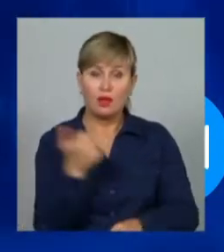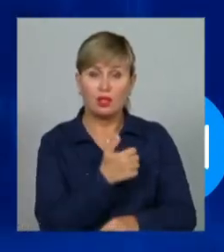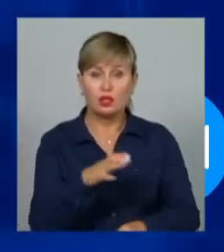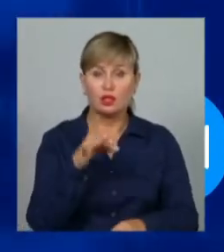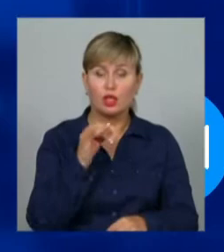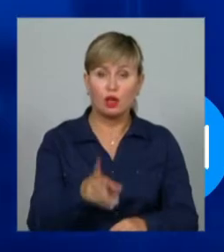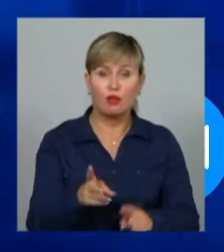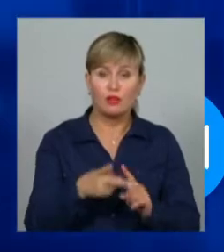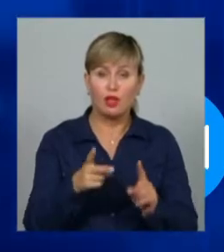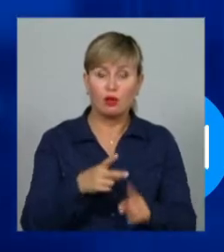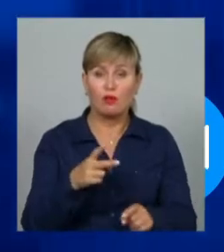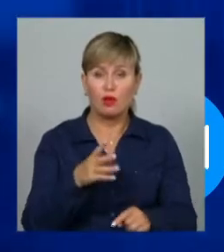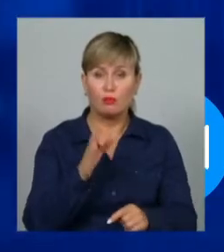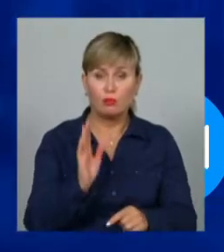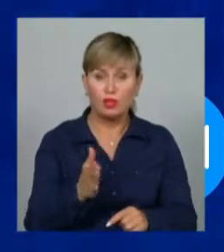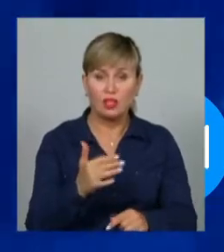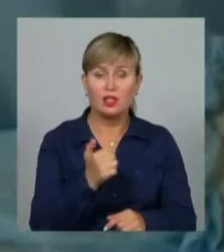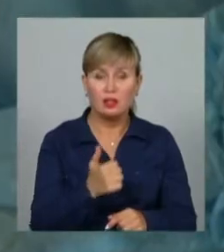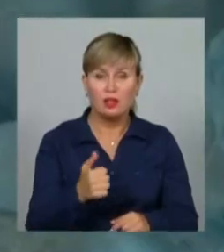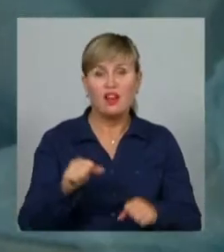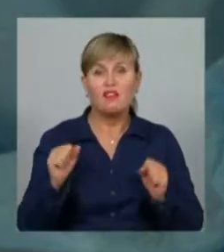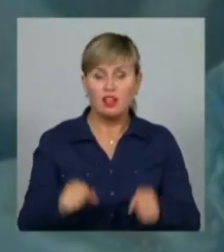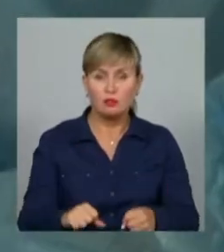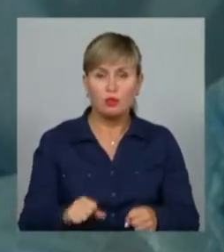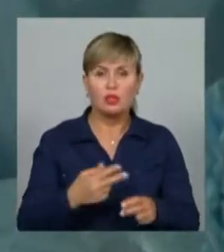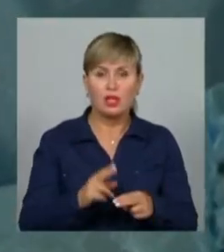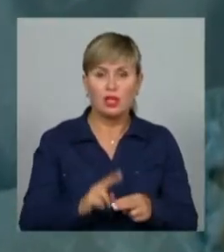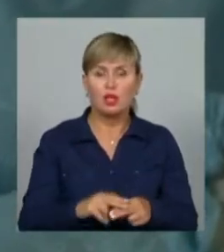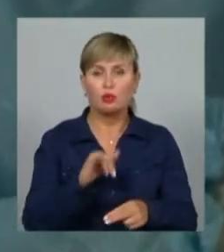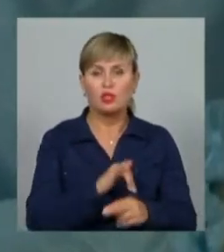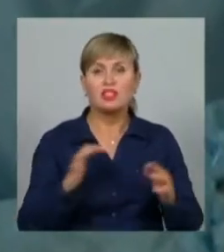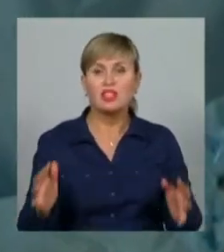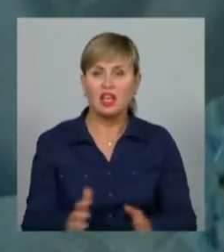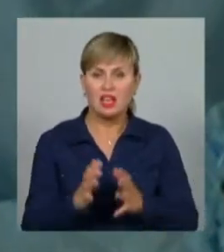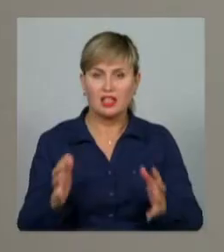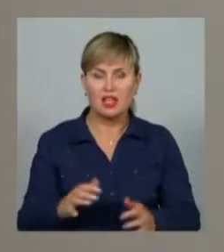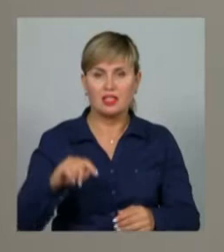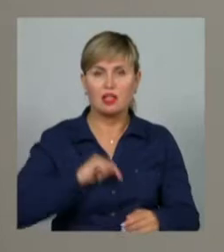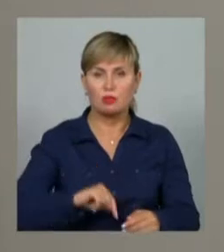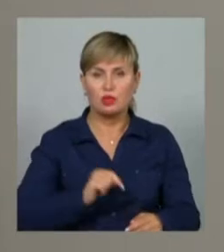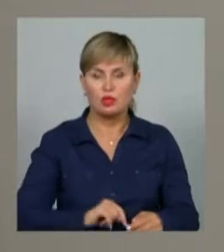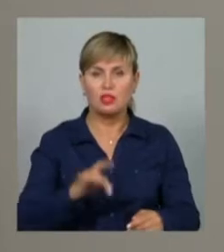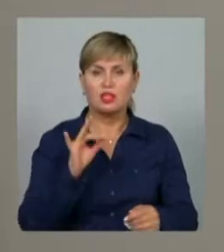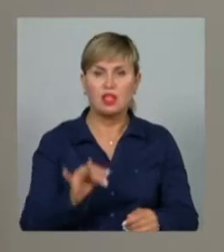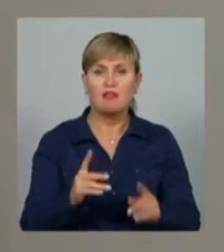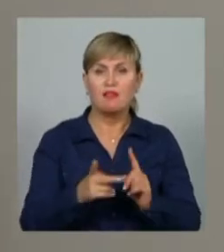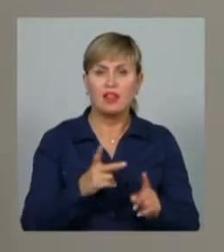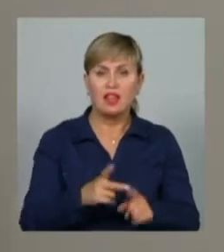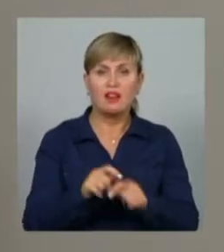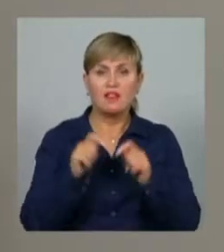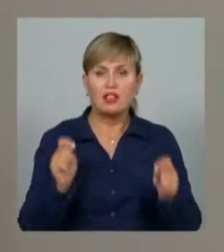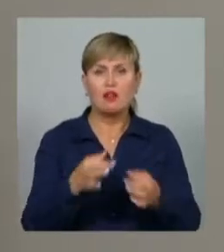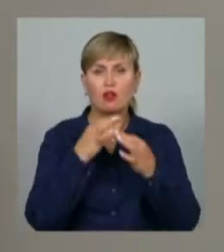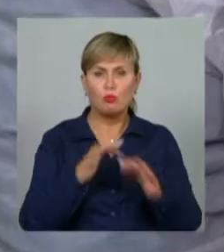срока второго введения как бы вакцинного препарата, возможно, они у них сохраняется иммунитет, и вторым введением они в любом